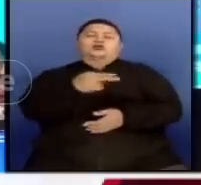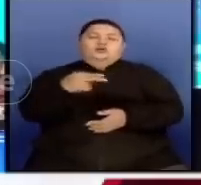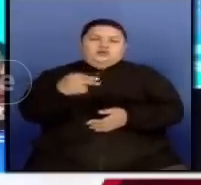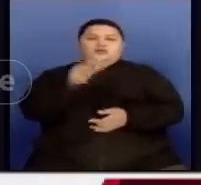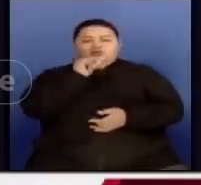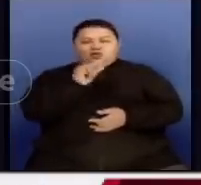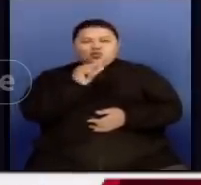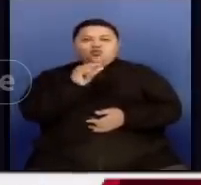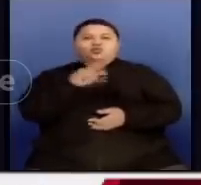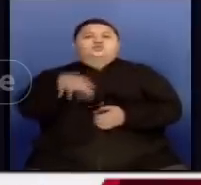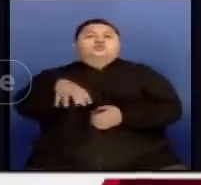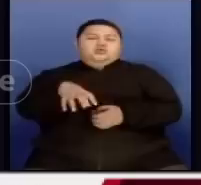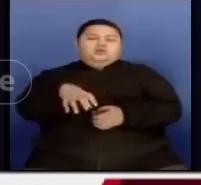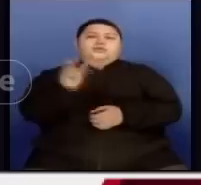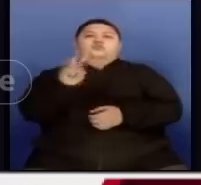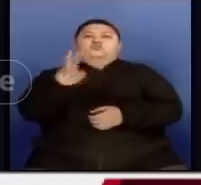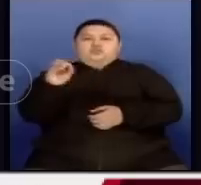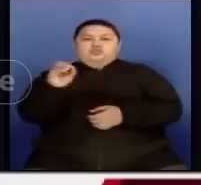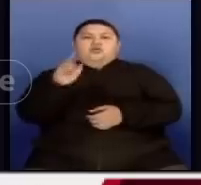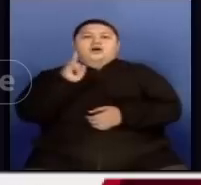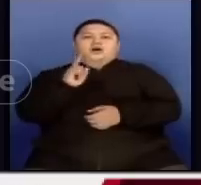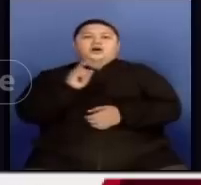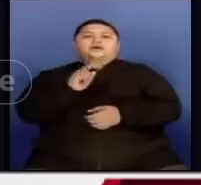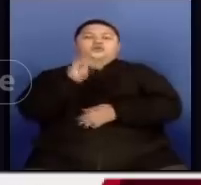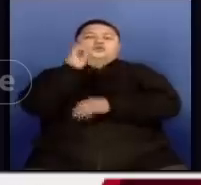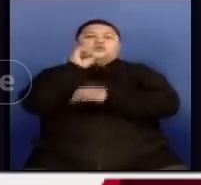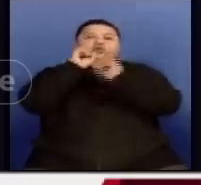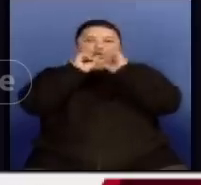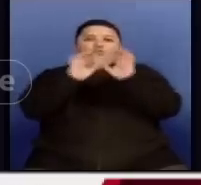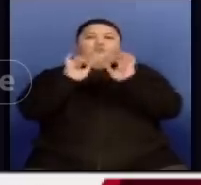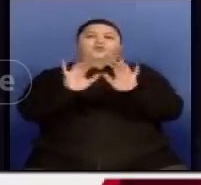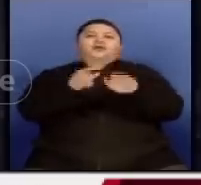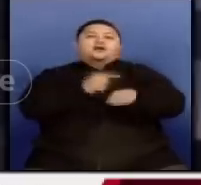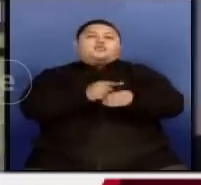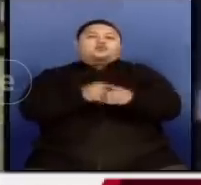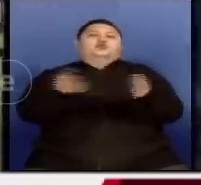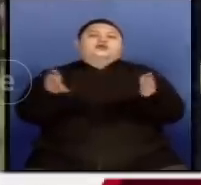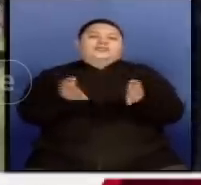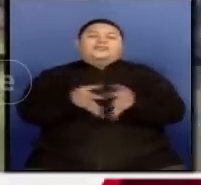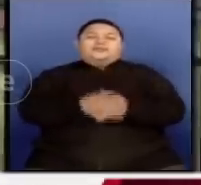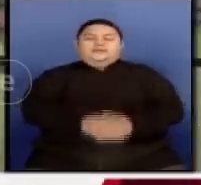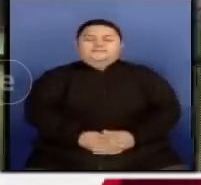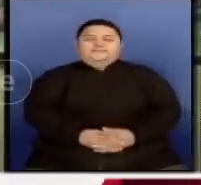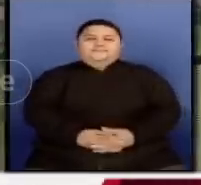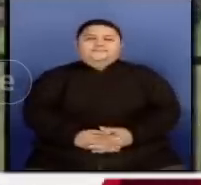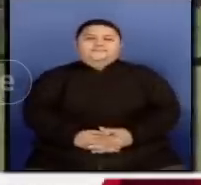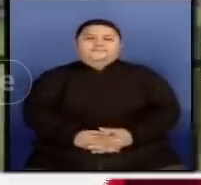tuan rumah piala dunia u-20 akan segera diumumkan dalam waktu dekat tim TV One mengabarkan